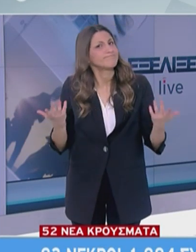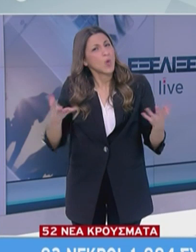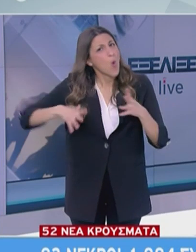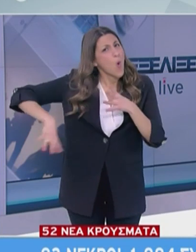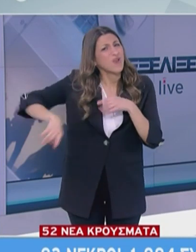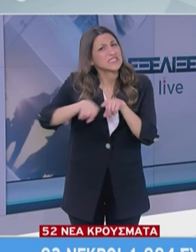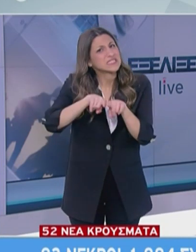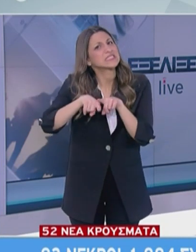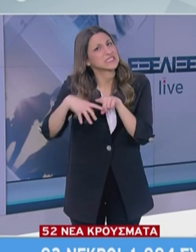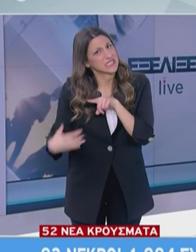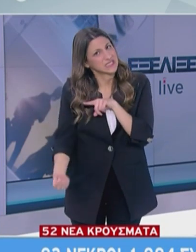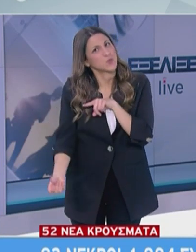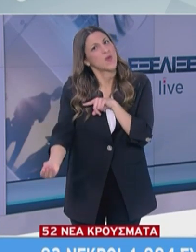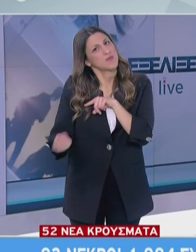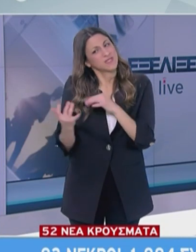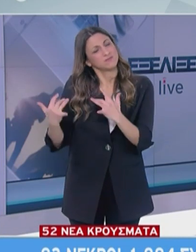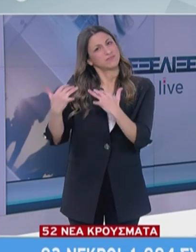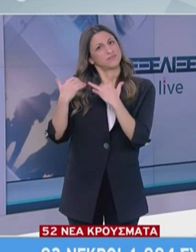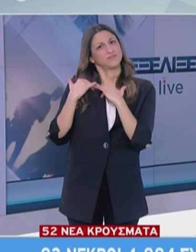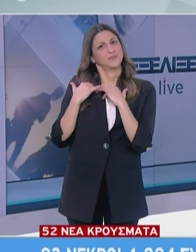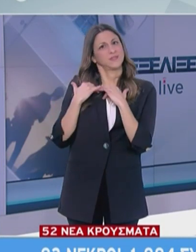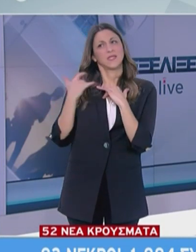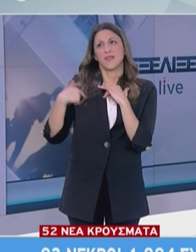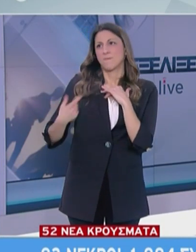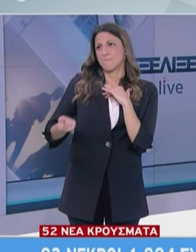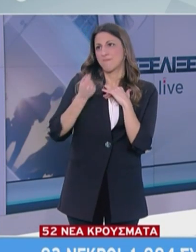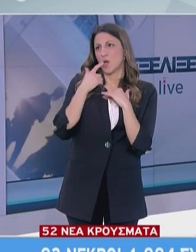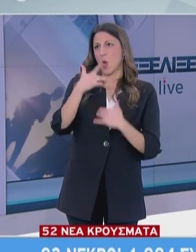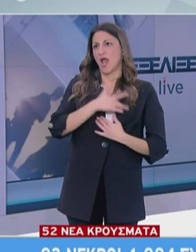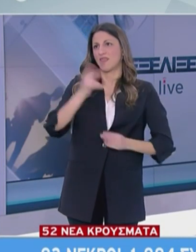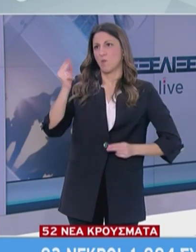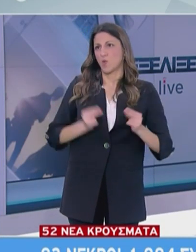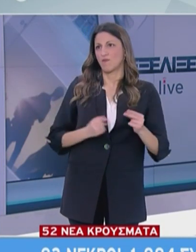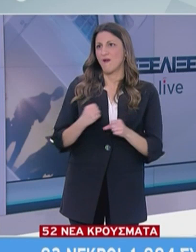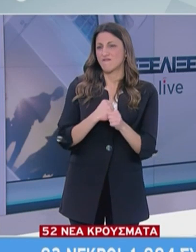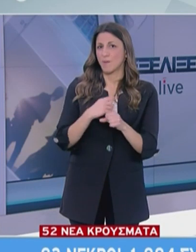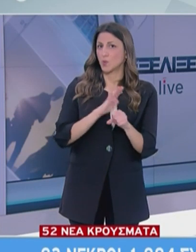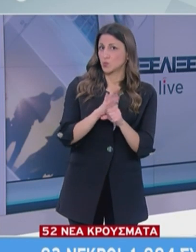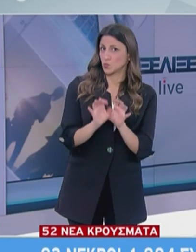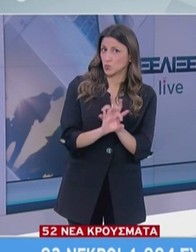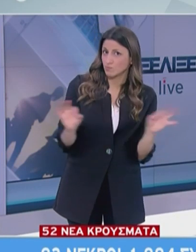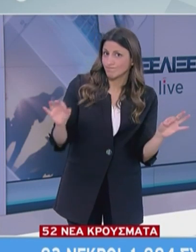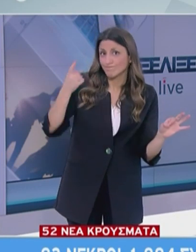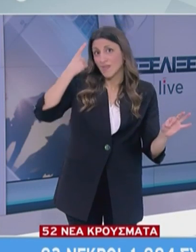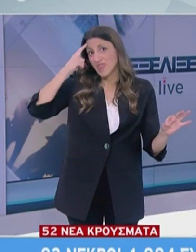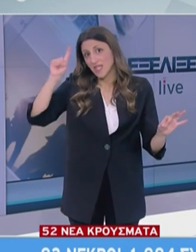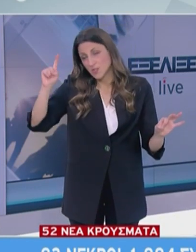και άλλοι παράγοντες που μπορούν να επηρεάσουν την ανταπόκριση ενός ανθρώπου και στον ιό τον ίδιο αλλά και στα φάρμακα που